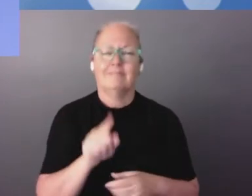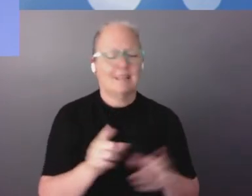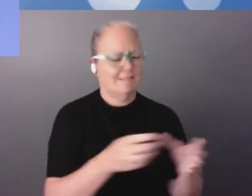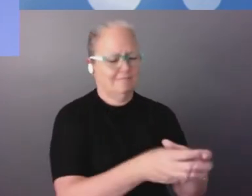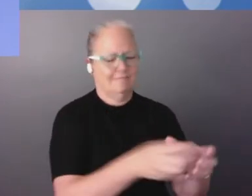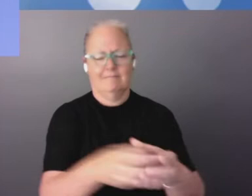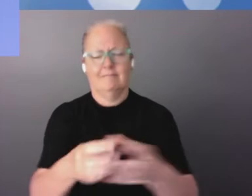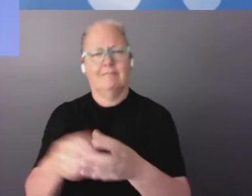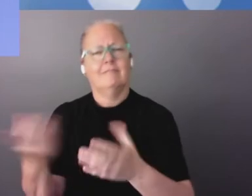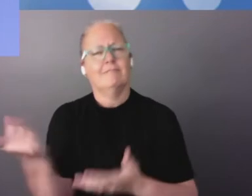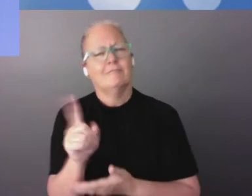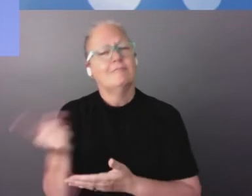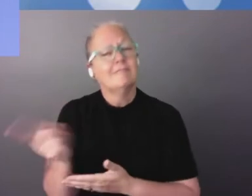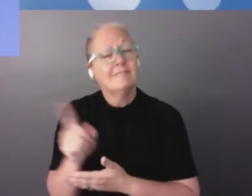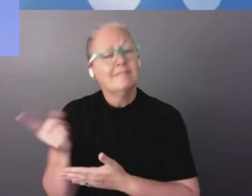الوقت